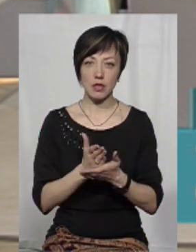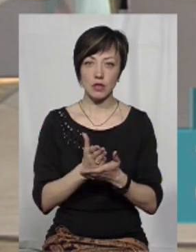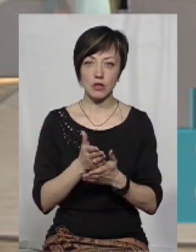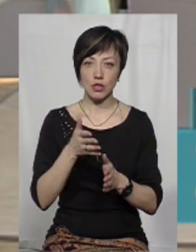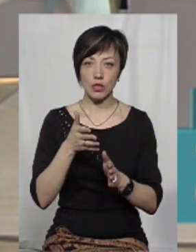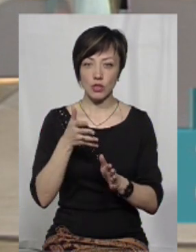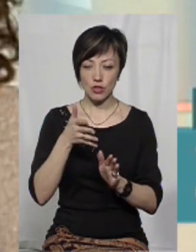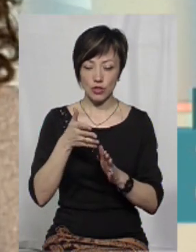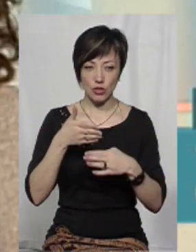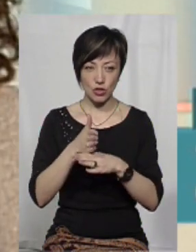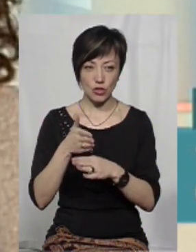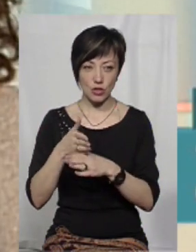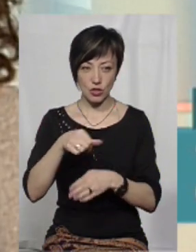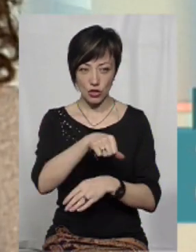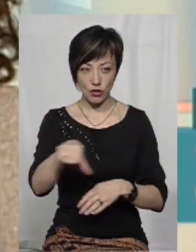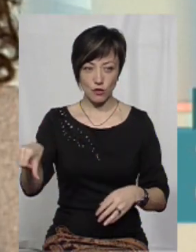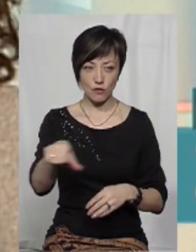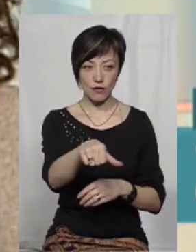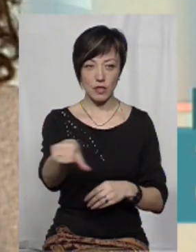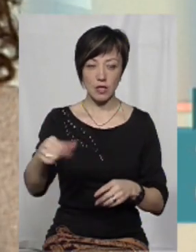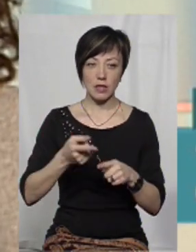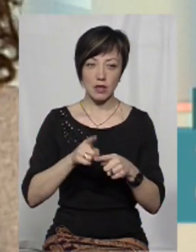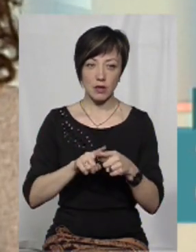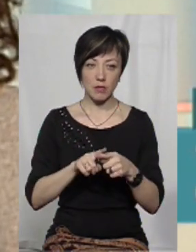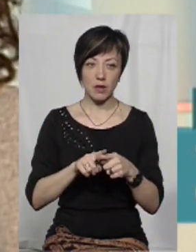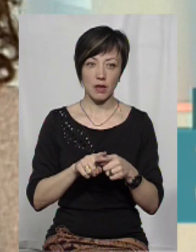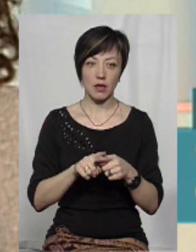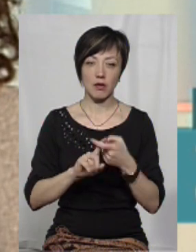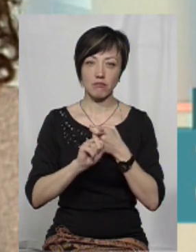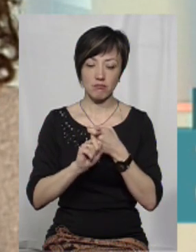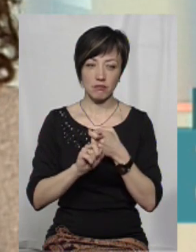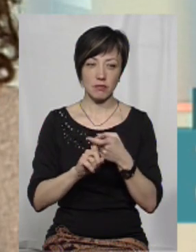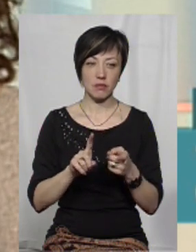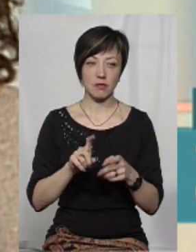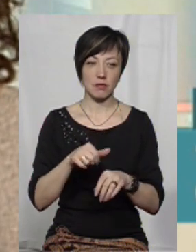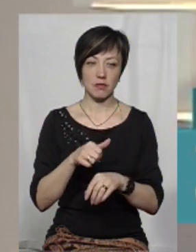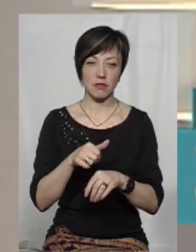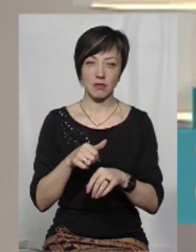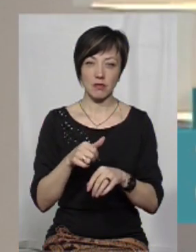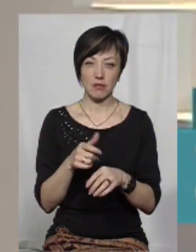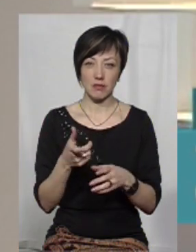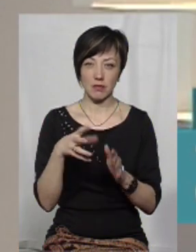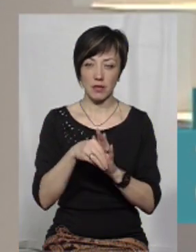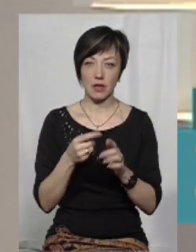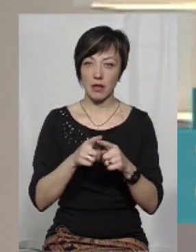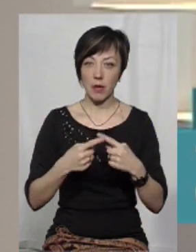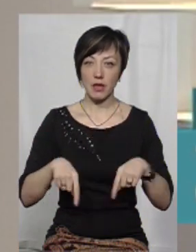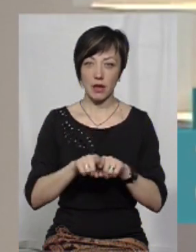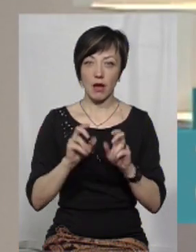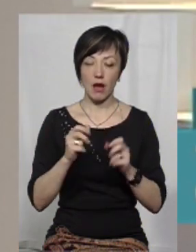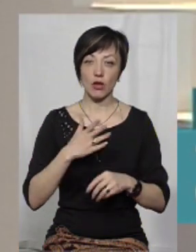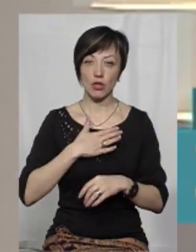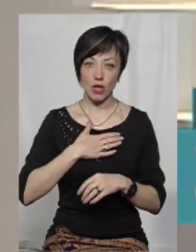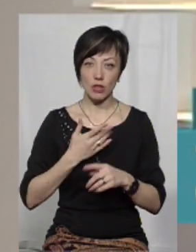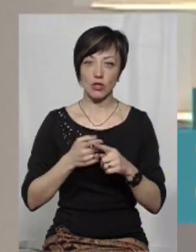есть щели, швы, и в этих швах селится в основном флора, и поэтому в таких отделениях, как